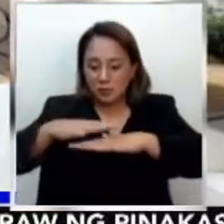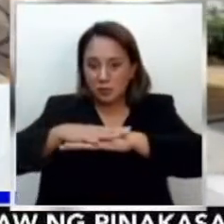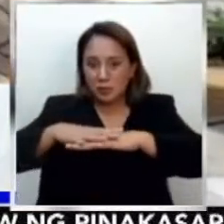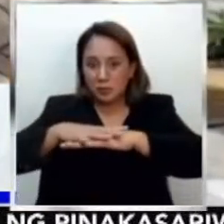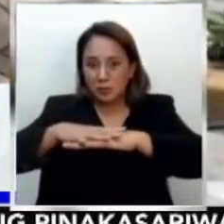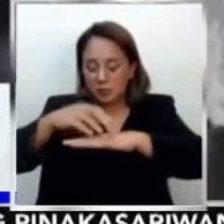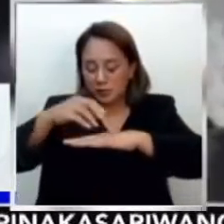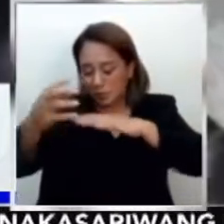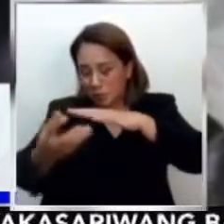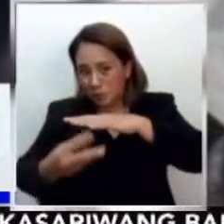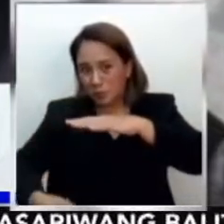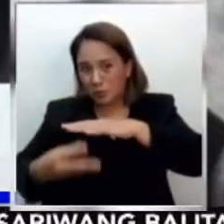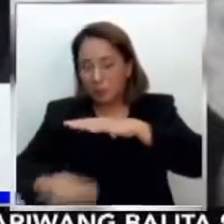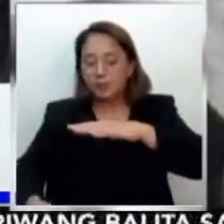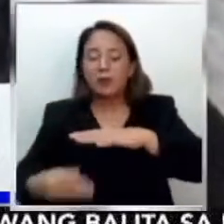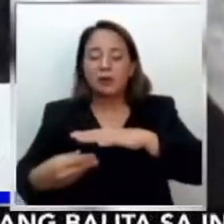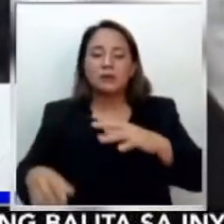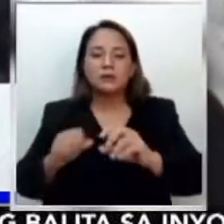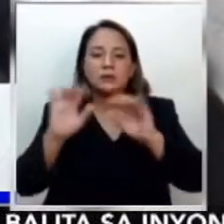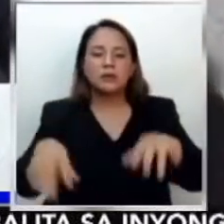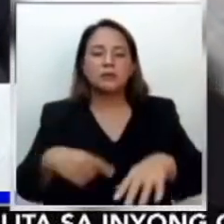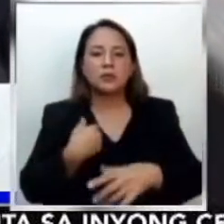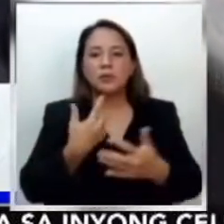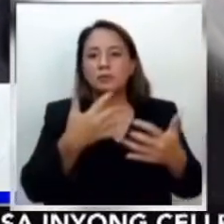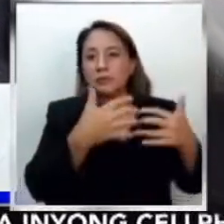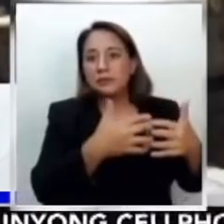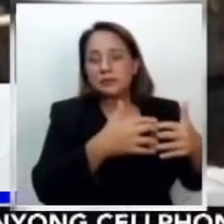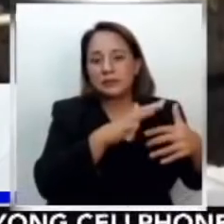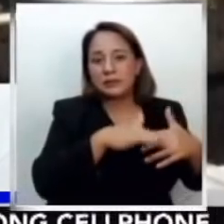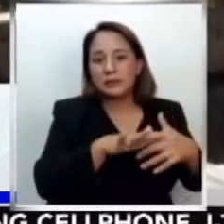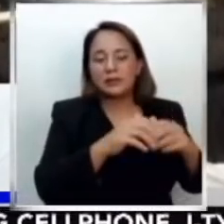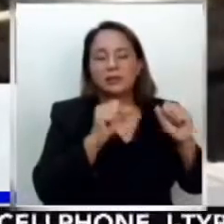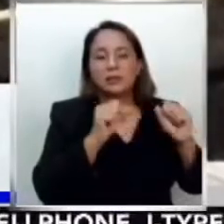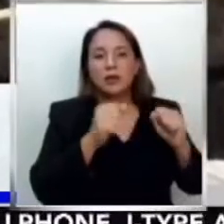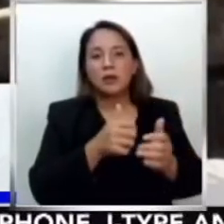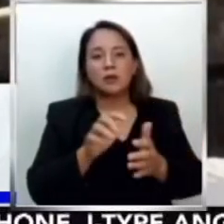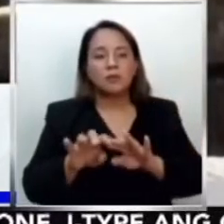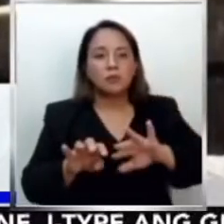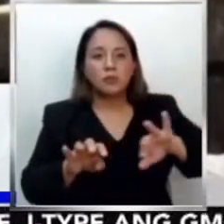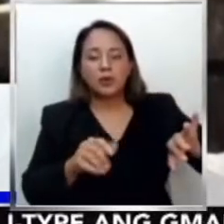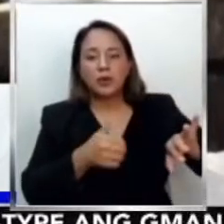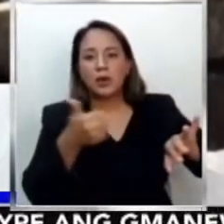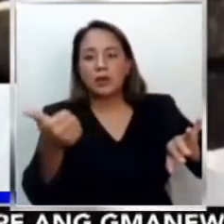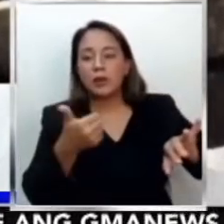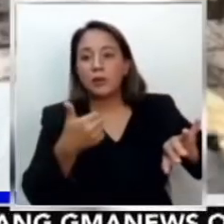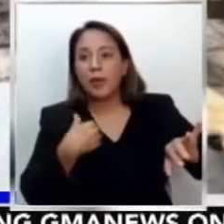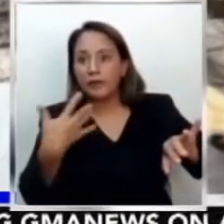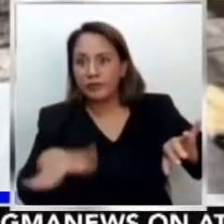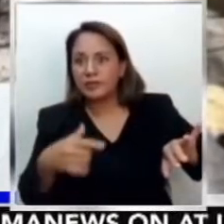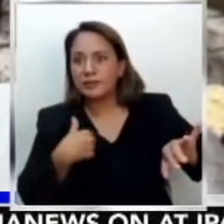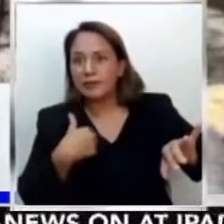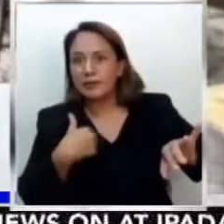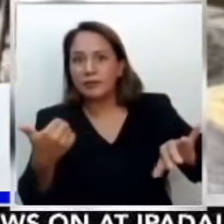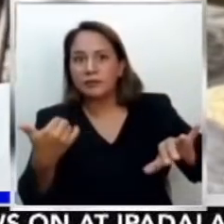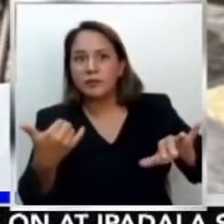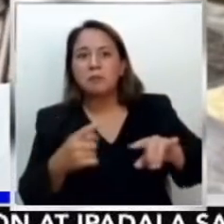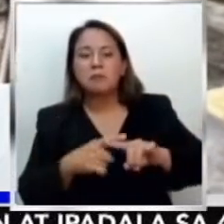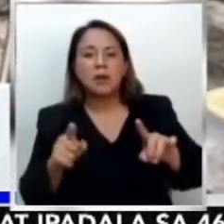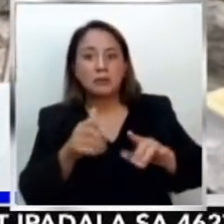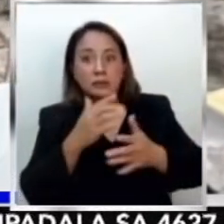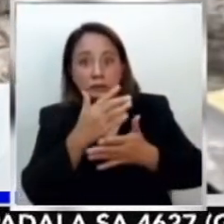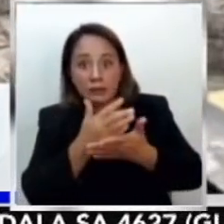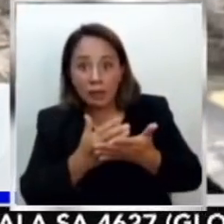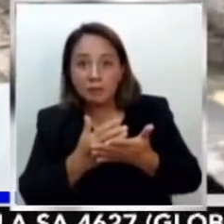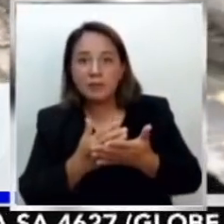ng 20 pumping station bukod pa sa 32 meron tayo ngayon. Pero ang ilan dito kailangan